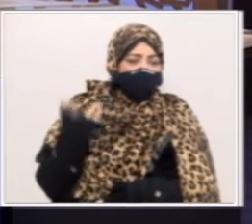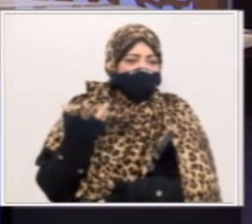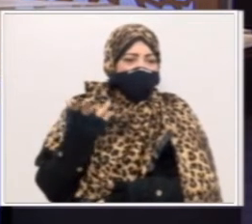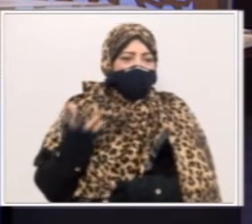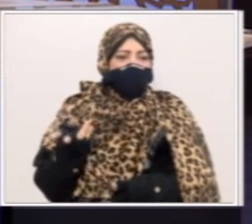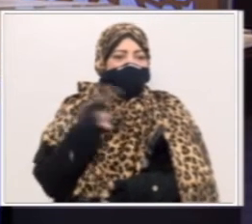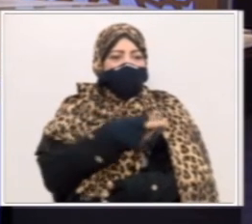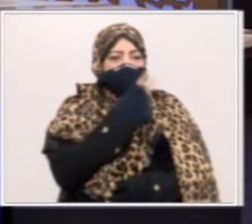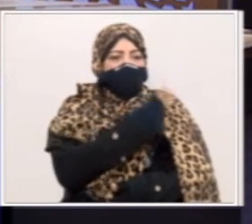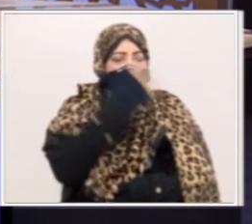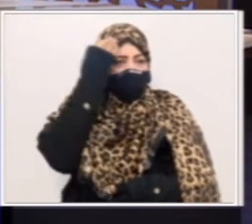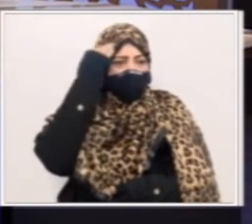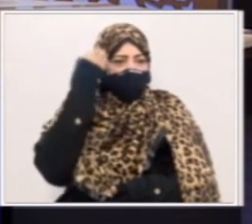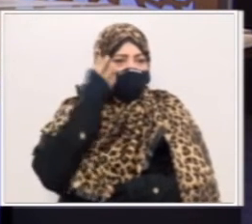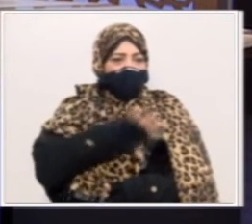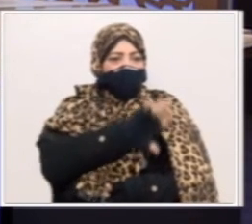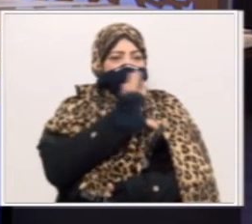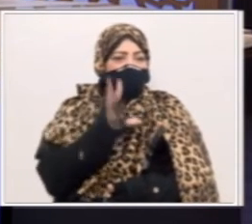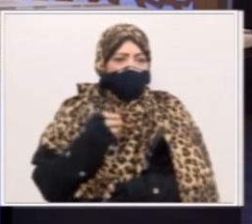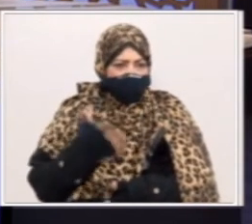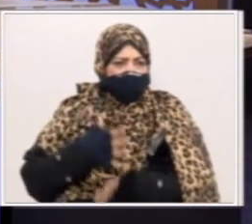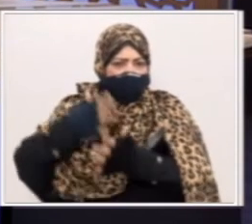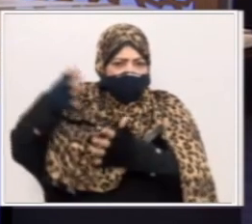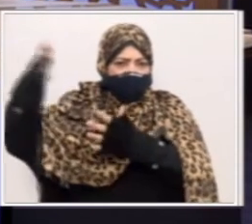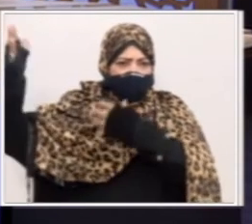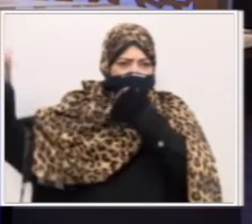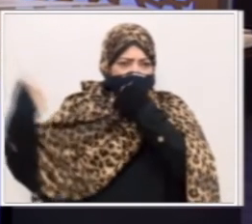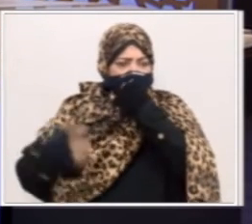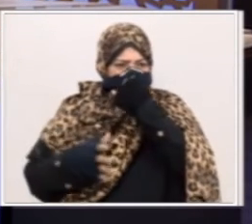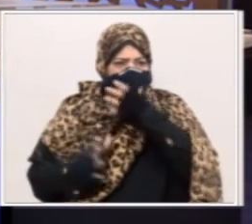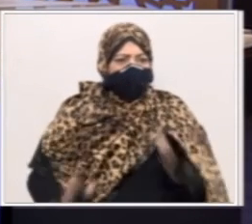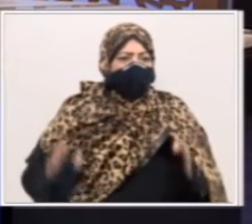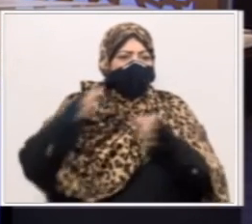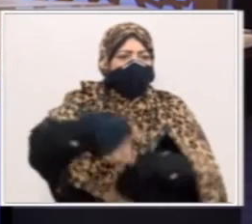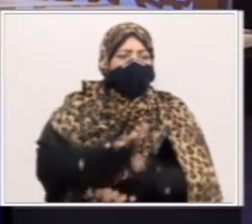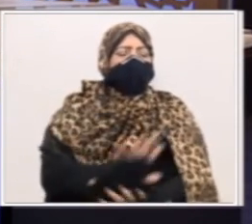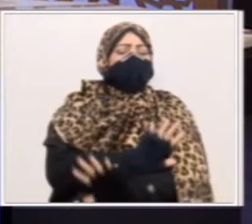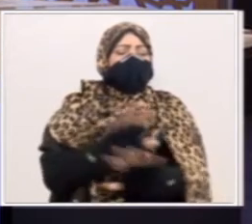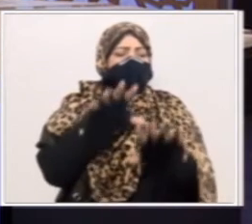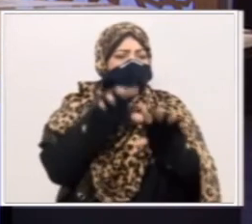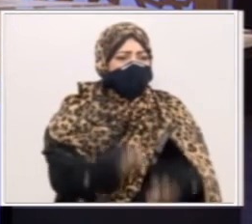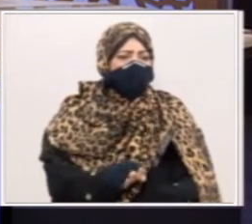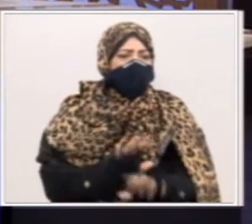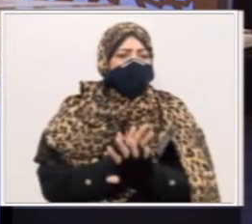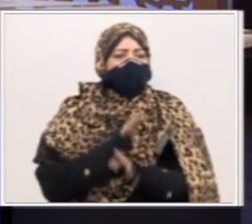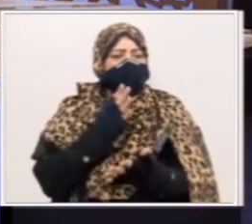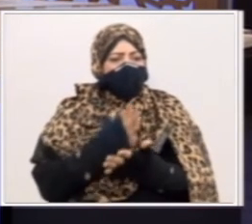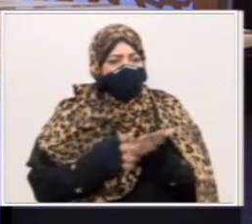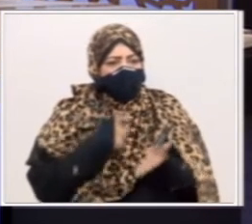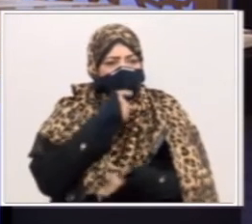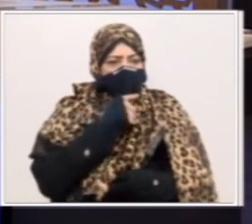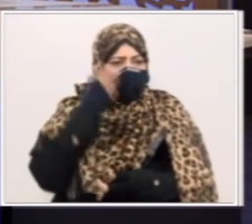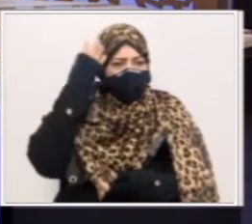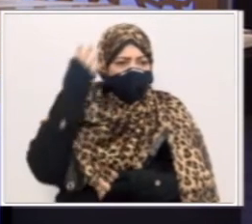كل أمواله هذه؟ هذا كل ما يملك هذا. خلاص إذا كان هو هذا لا يسمى ميراثا، الآن العطية في حالة الحياة لا